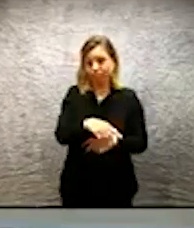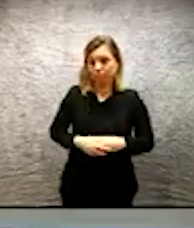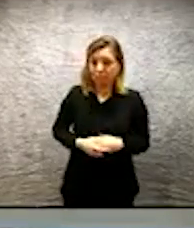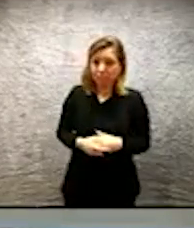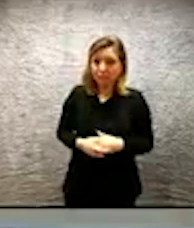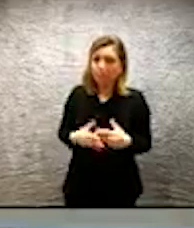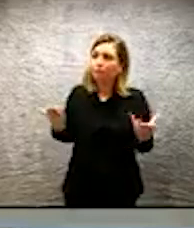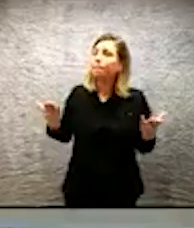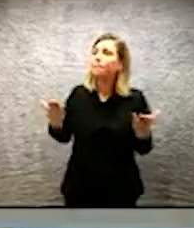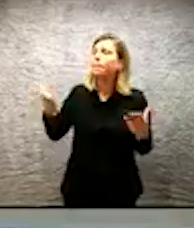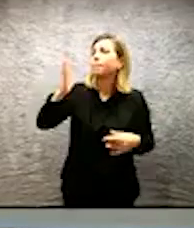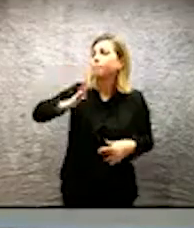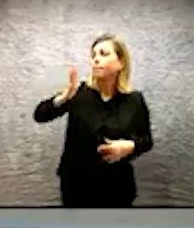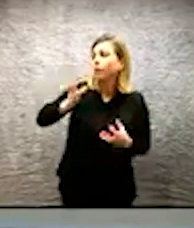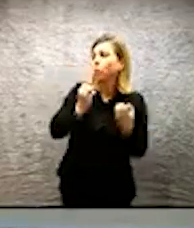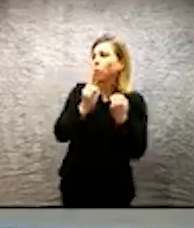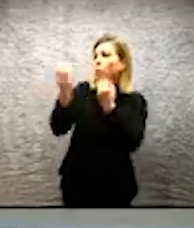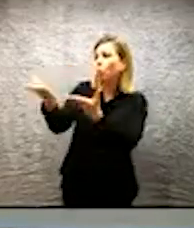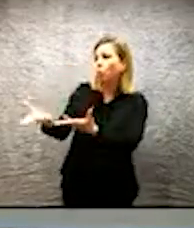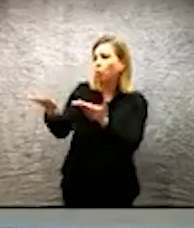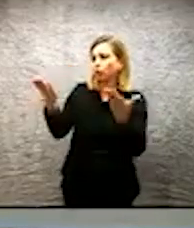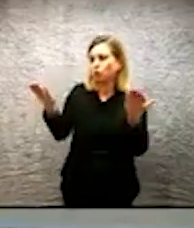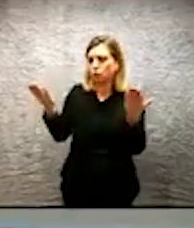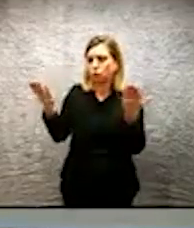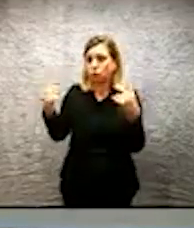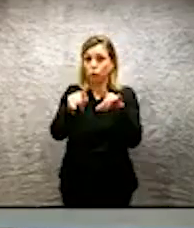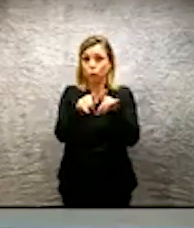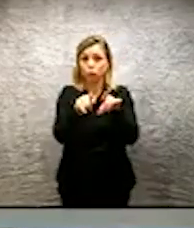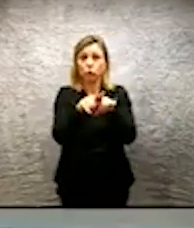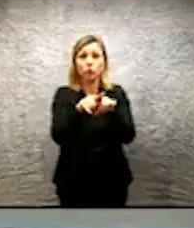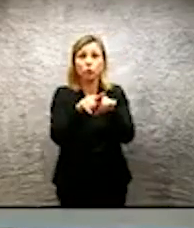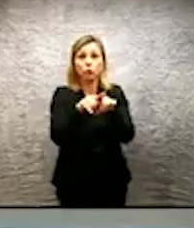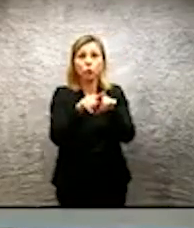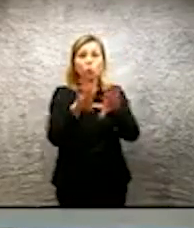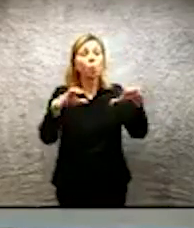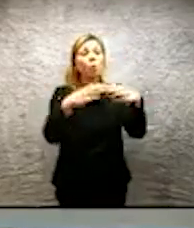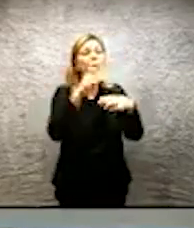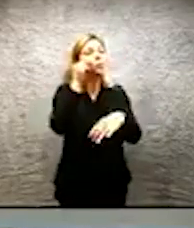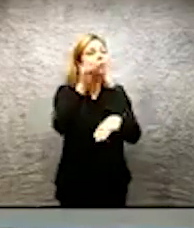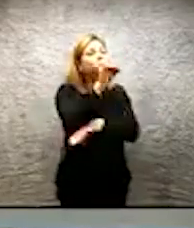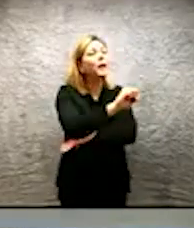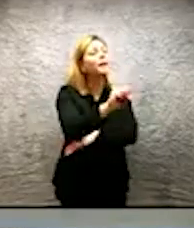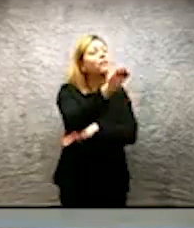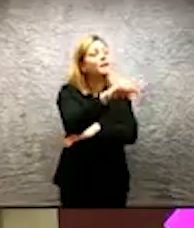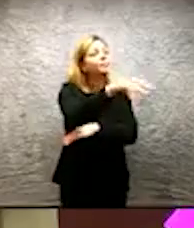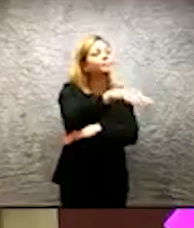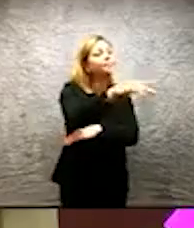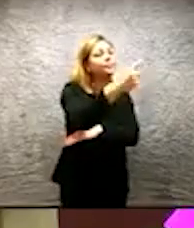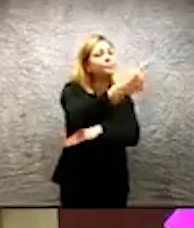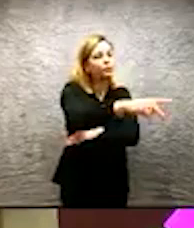Je vous avais proposé, et ainsi qu'au groupe de M. Spadavecchia,